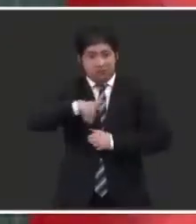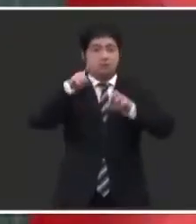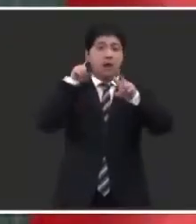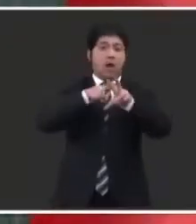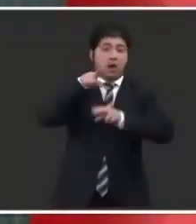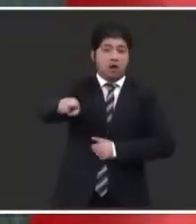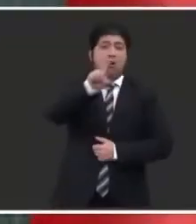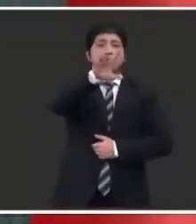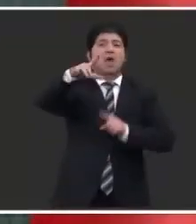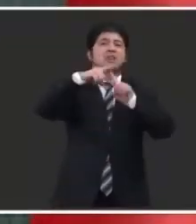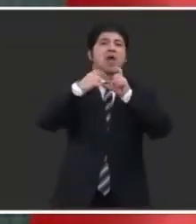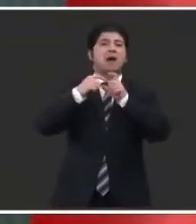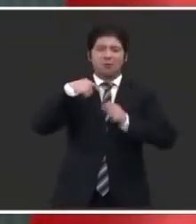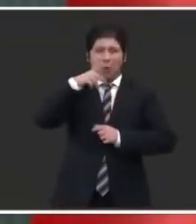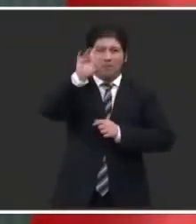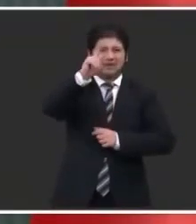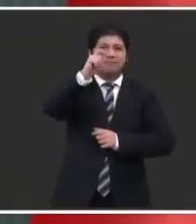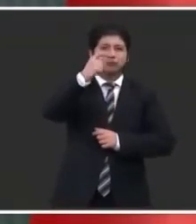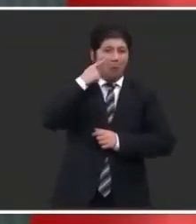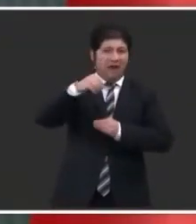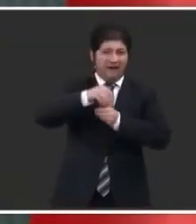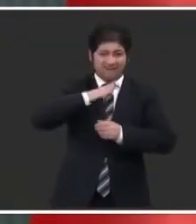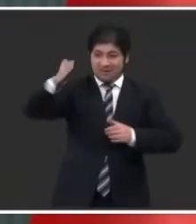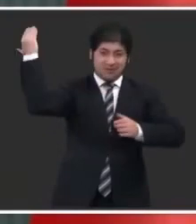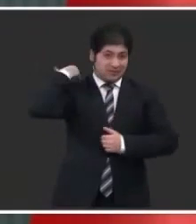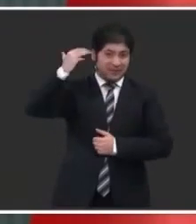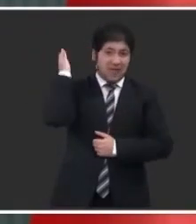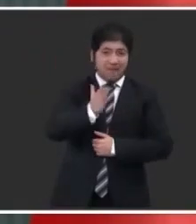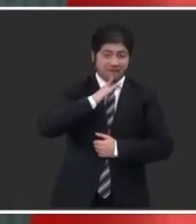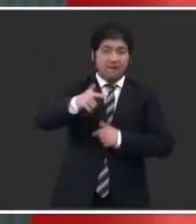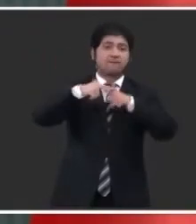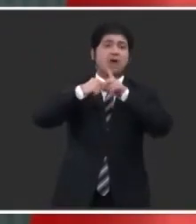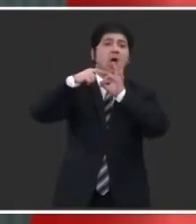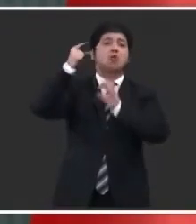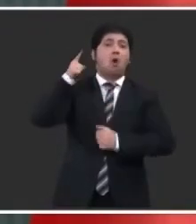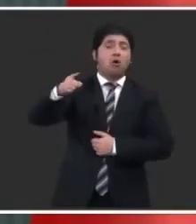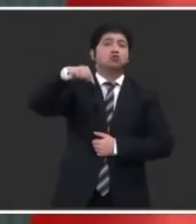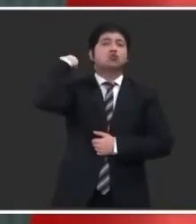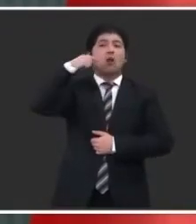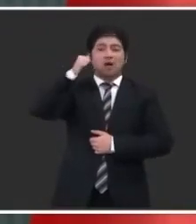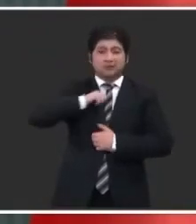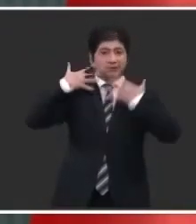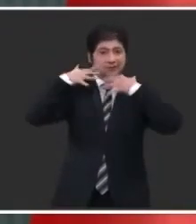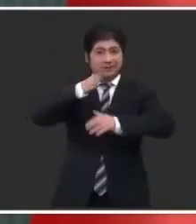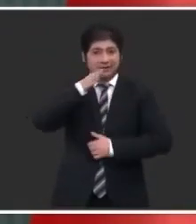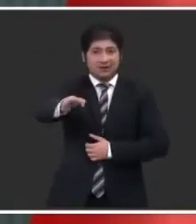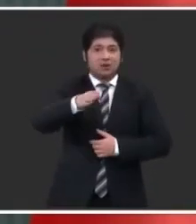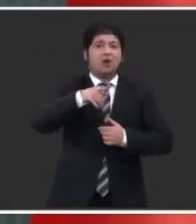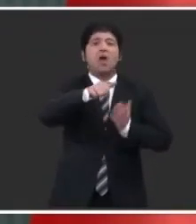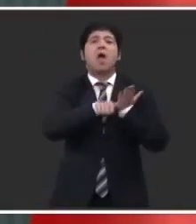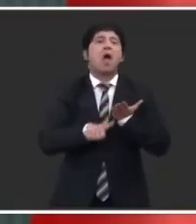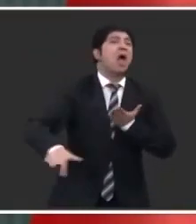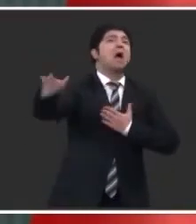15 Temmuz'da darbe girişimine maruz kaldığımızda fetö'nün Suriye harekatlarında cümle